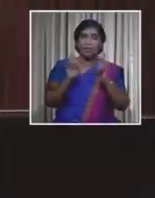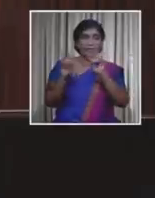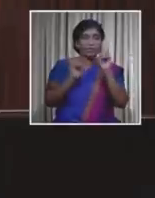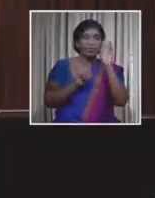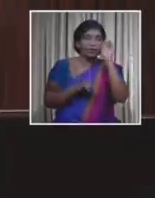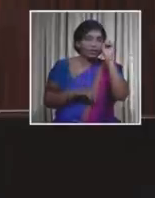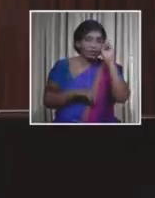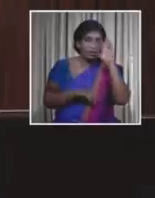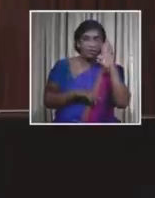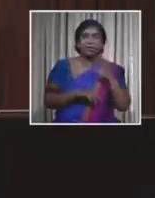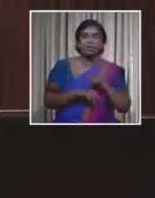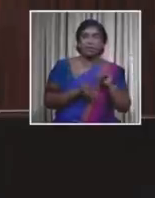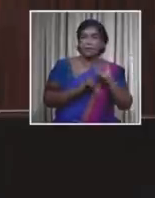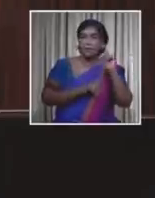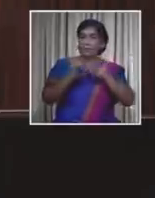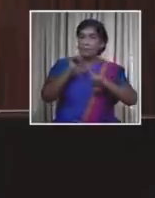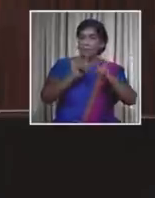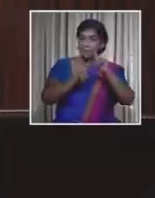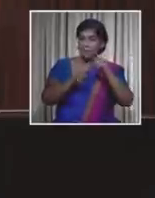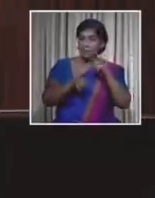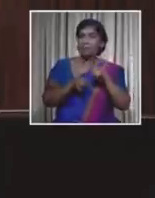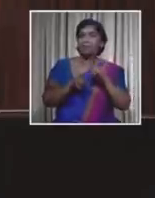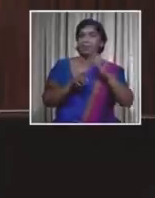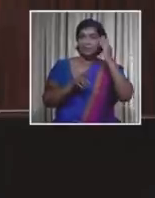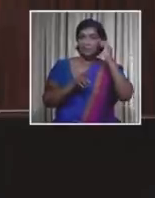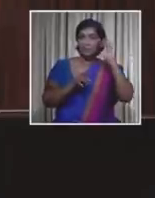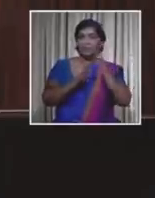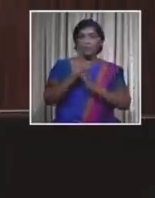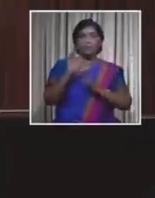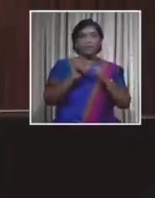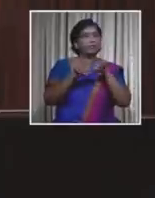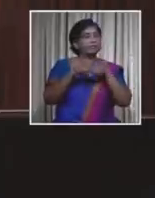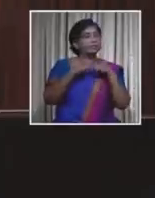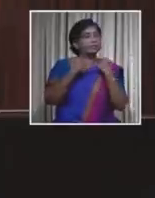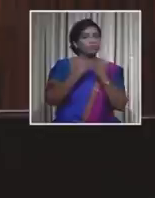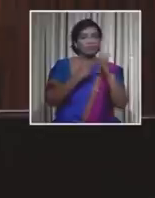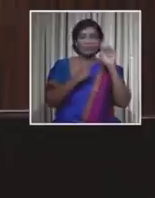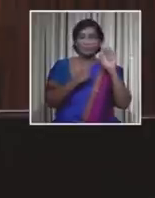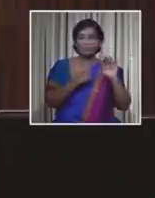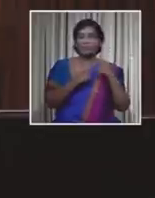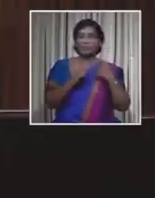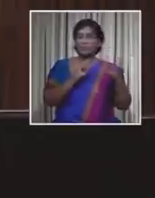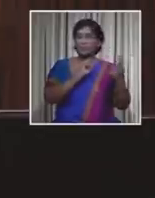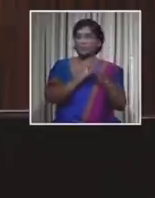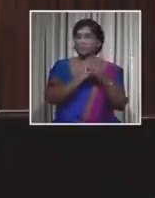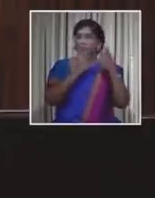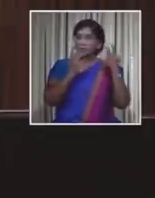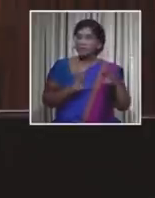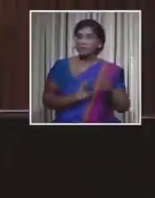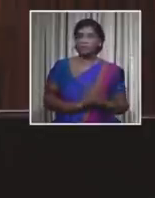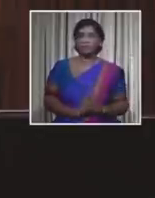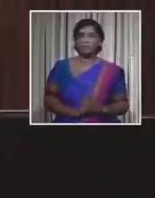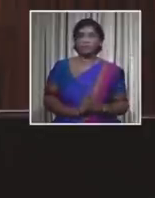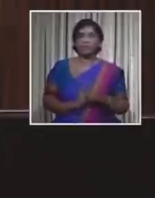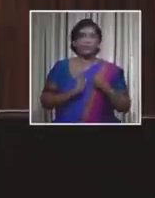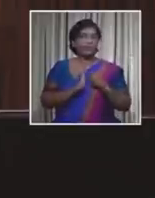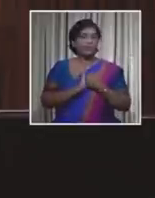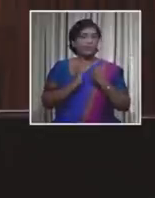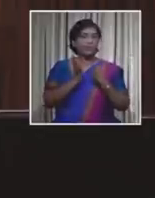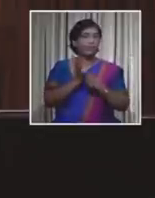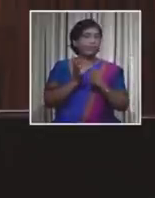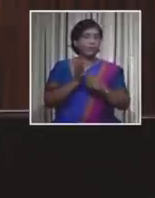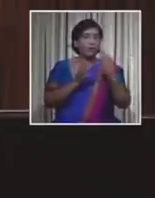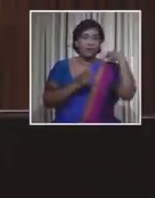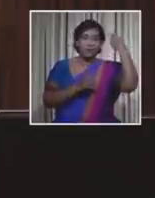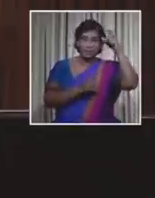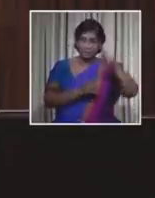උදෑසන පාර්ලිමේන්තුවේ කාන්තා මන්ත්‍රී සංසදයේ විසින් හමුවීමෙන් අනතුරුව ගරු රෝහිණී කුමාරි විජයරත්න